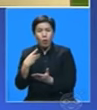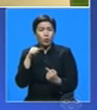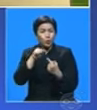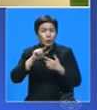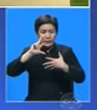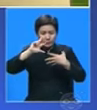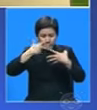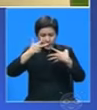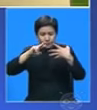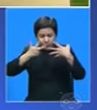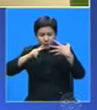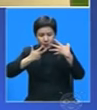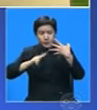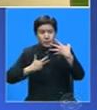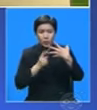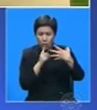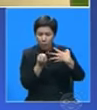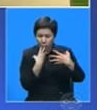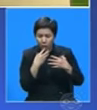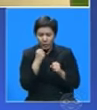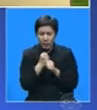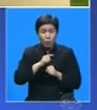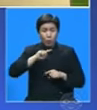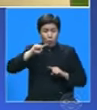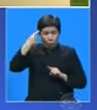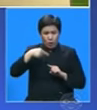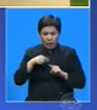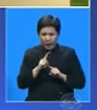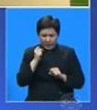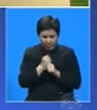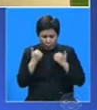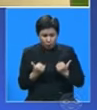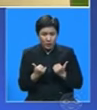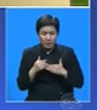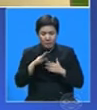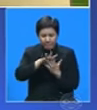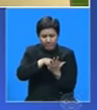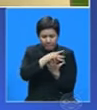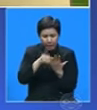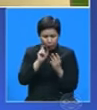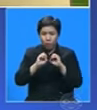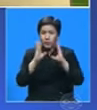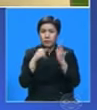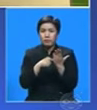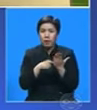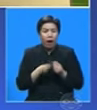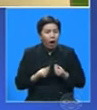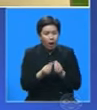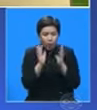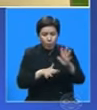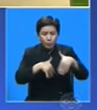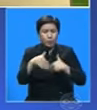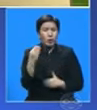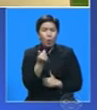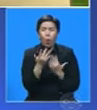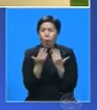ได้งานใดทำก่อนทำเลยต้องจัดลำดับความเร่งด่วนด้วยการวางแผนที่ดีประชาชนได้รับประโยชน์เร็วไม่ต้องรอ